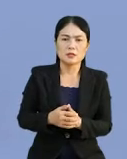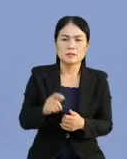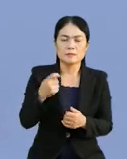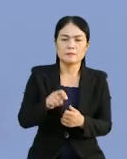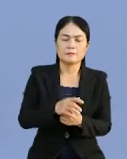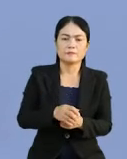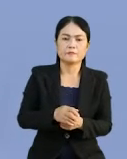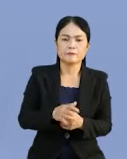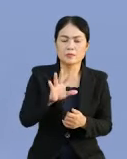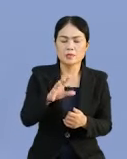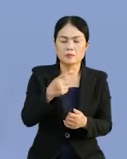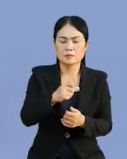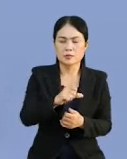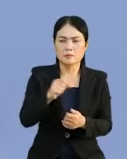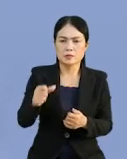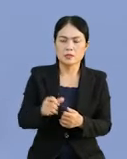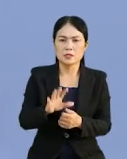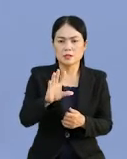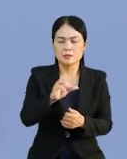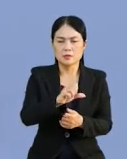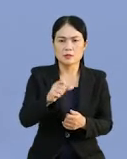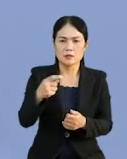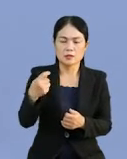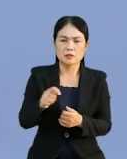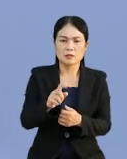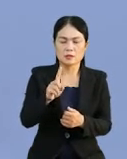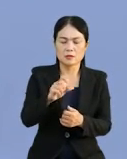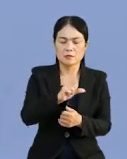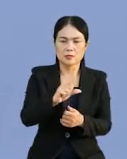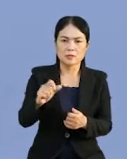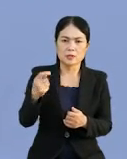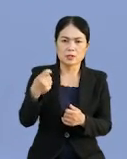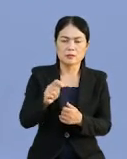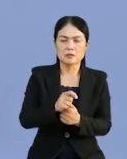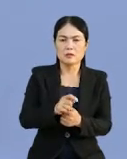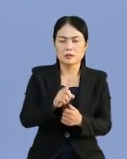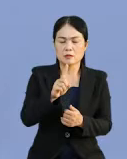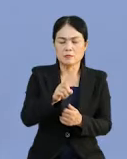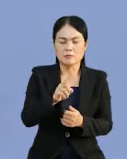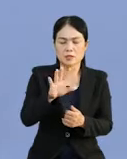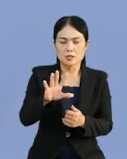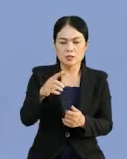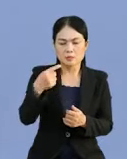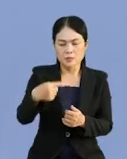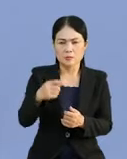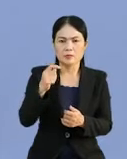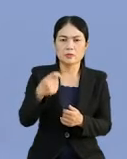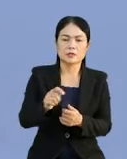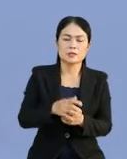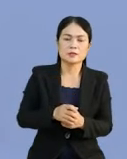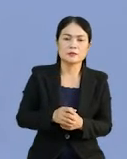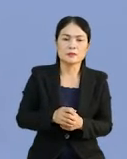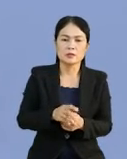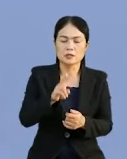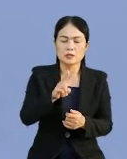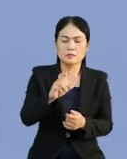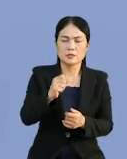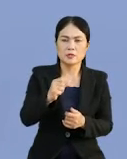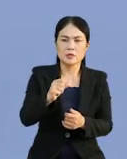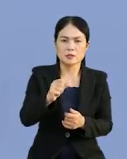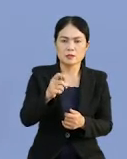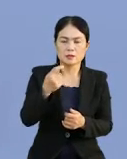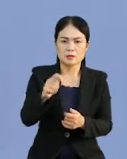riêng, pram mơn riêng, pram rồi riêng, mùi mơn riêng, mùi mơn pram poan riêng, pi rồi